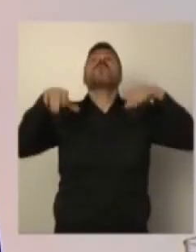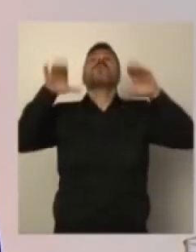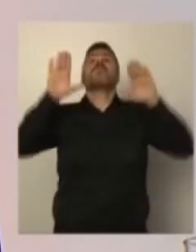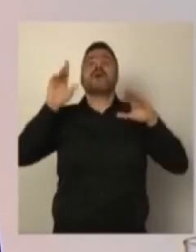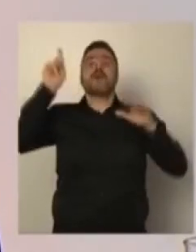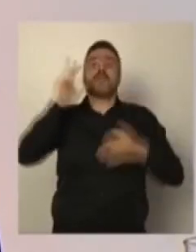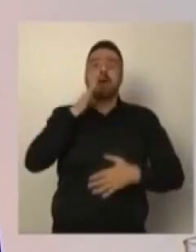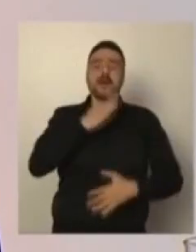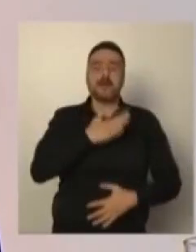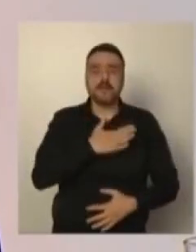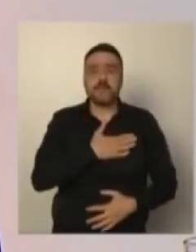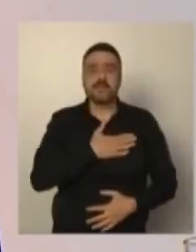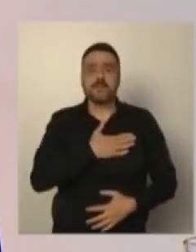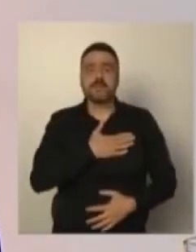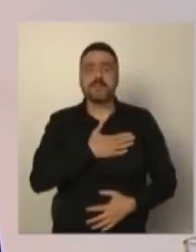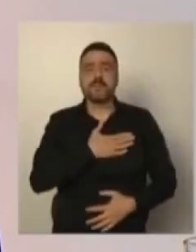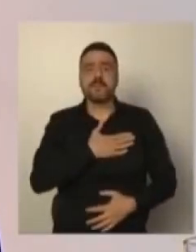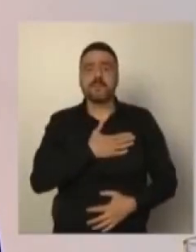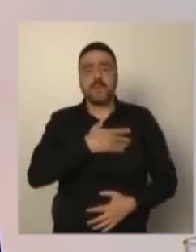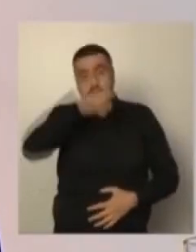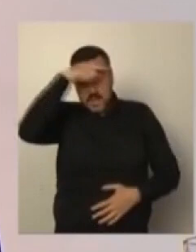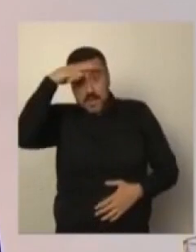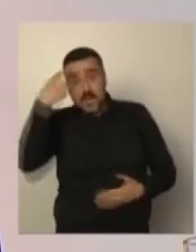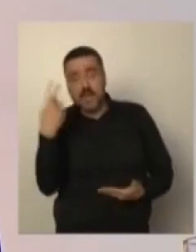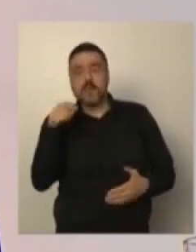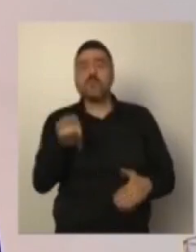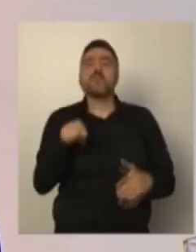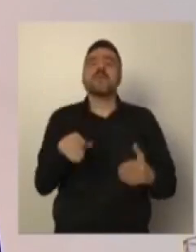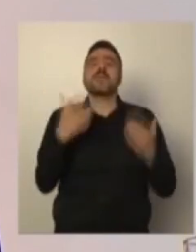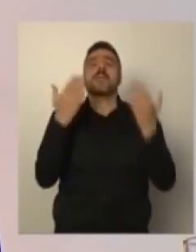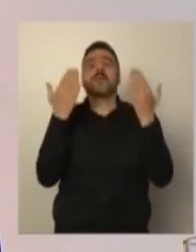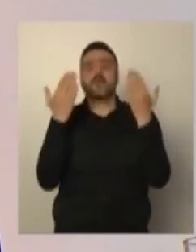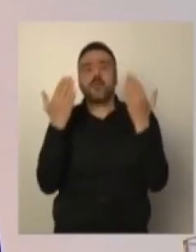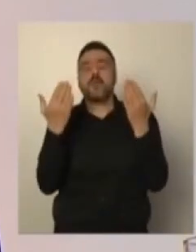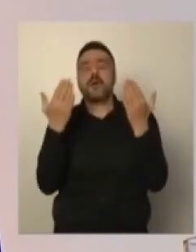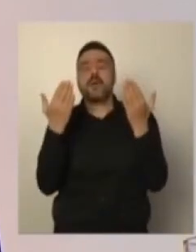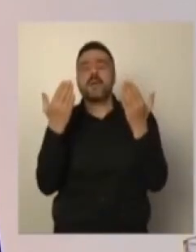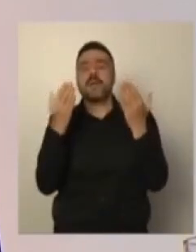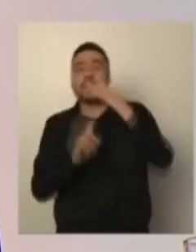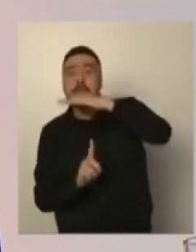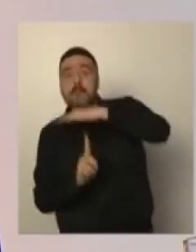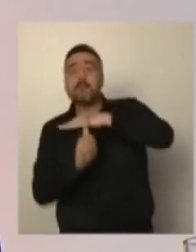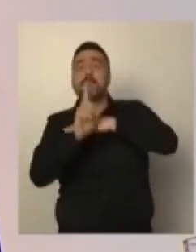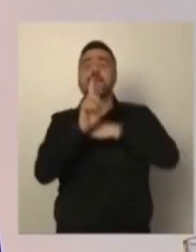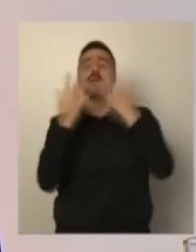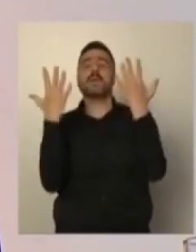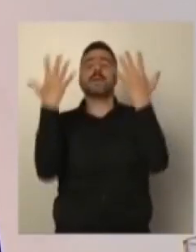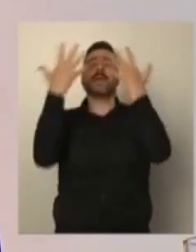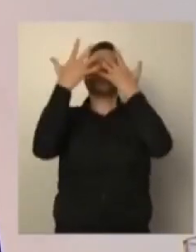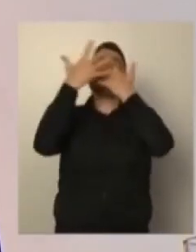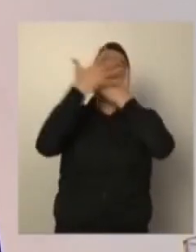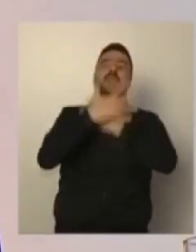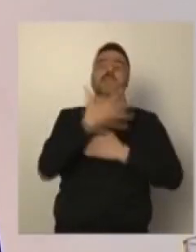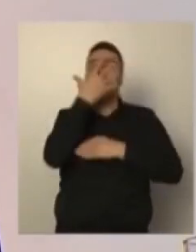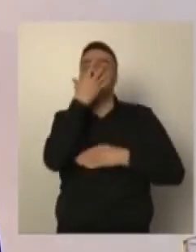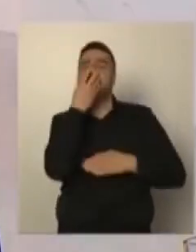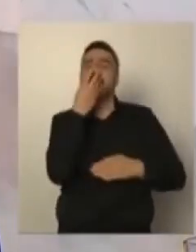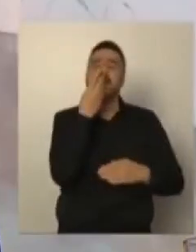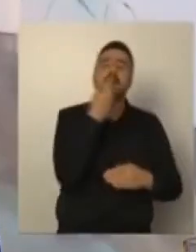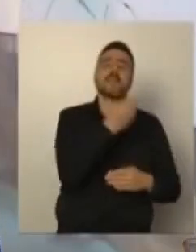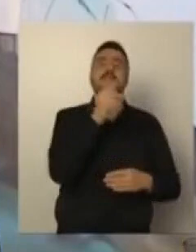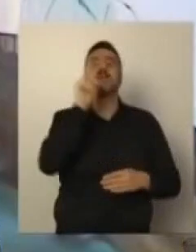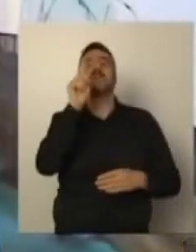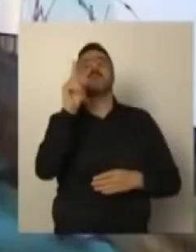istiyor. İnşallah bu şekilde dua ederek Miraç gecesinin büyük hediyelerinden birisi